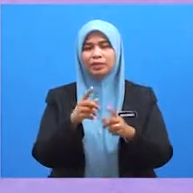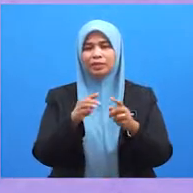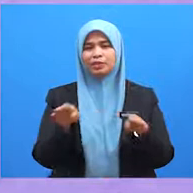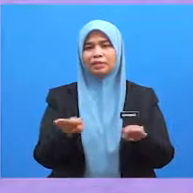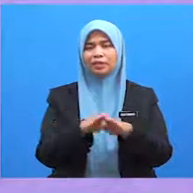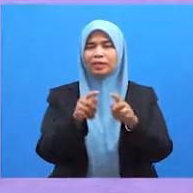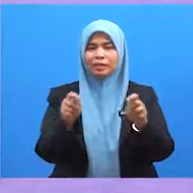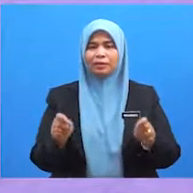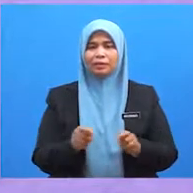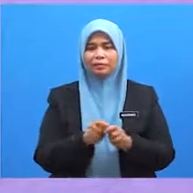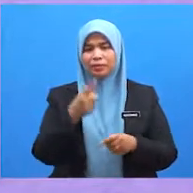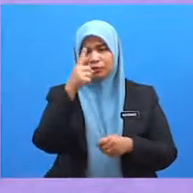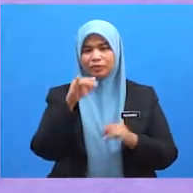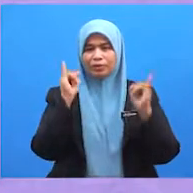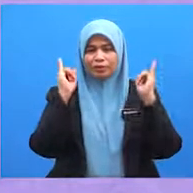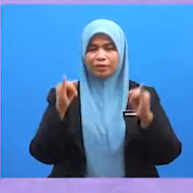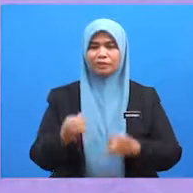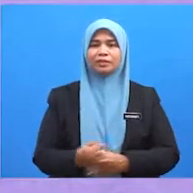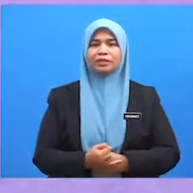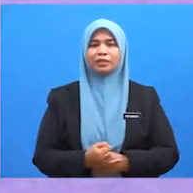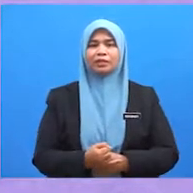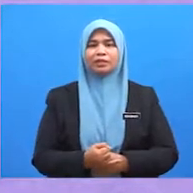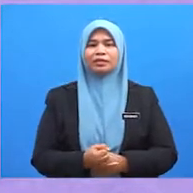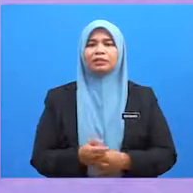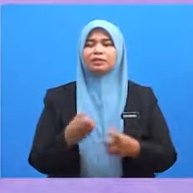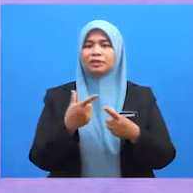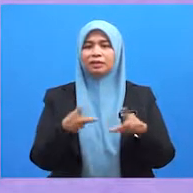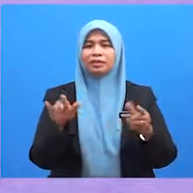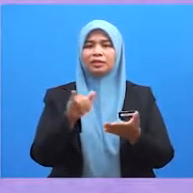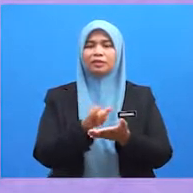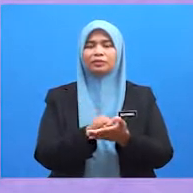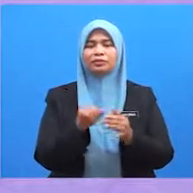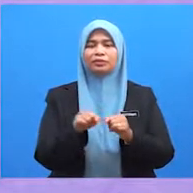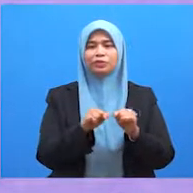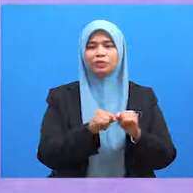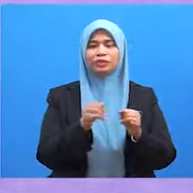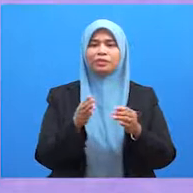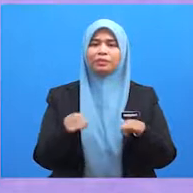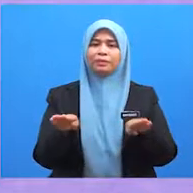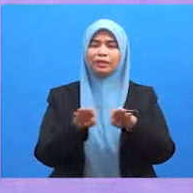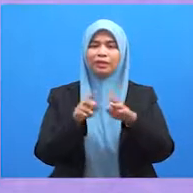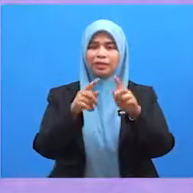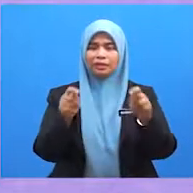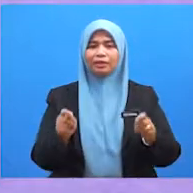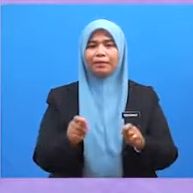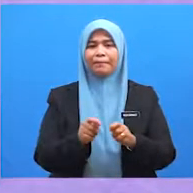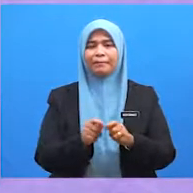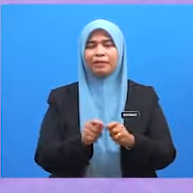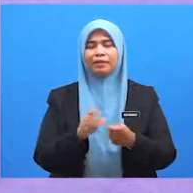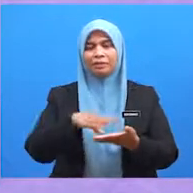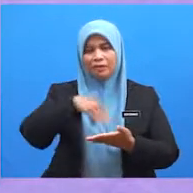beribadat. Selain itu, fungsi masjid sebagai tempat menuntut ilmu dan pusat kegiatan umat